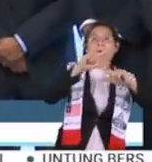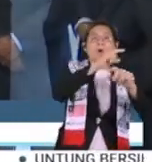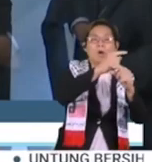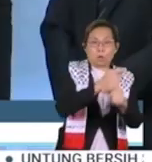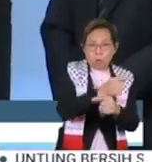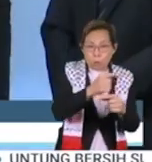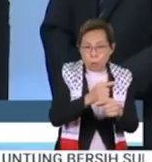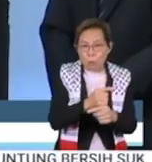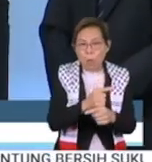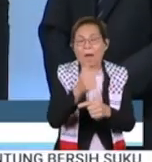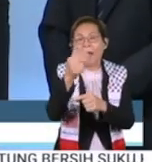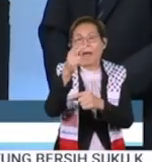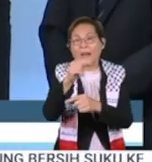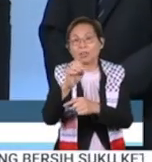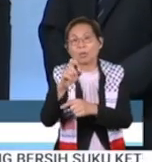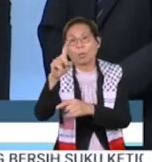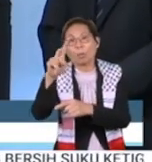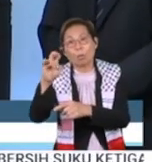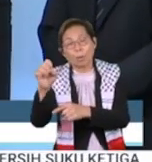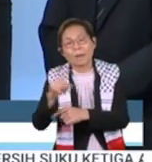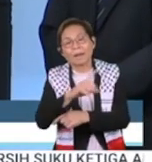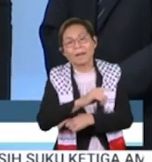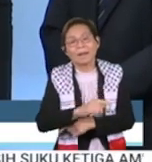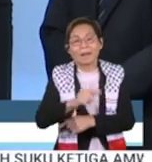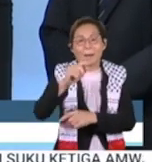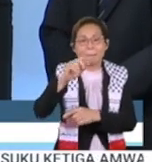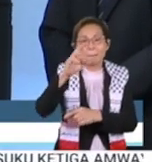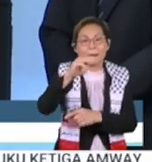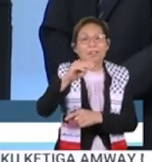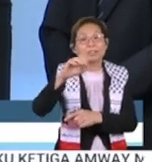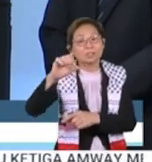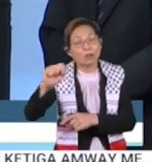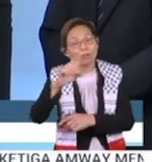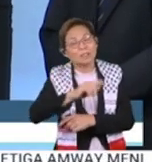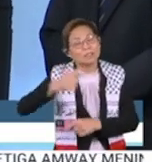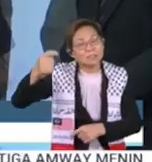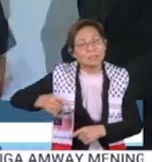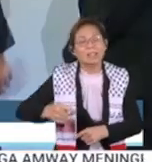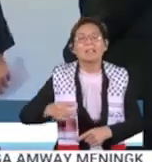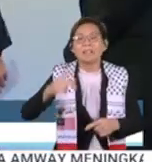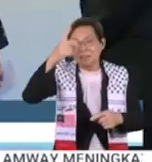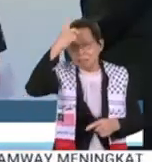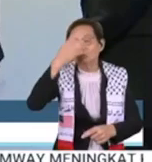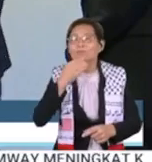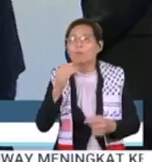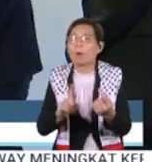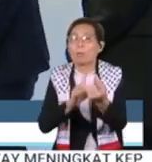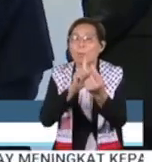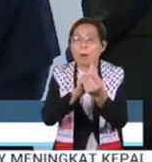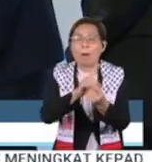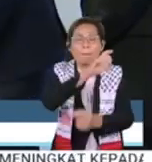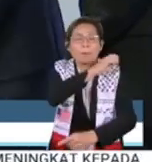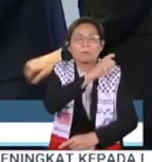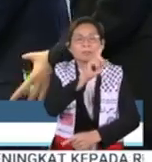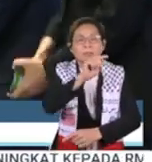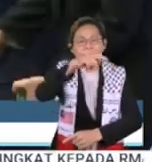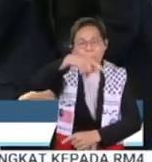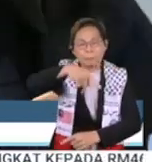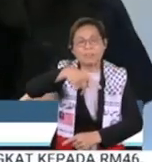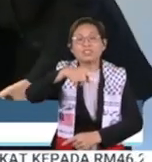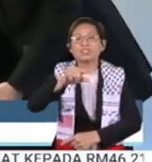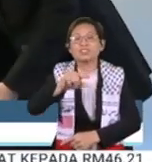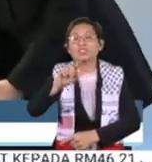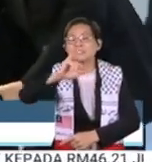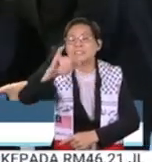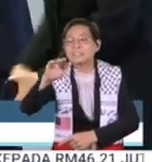Google, Enovix, Microsoft dan TikTok. Datuk Seri Anwar turut menerima kunjungan hormat rakan pengasas dan pengerusi eksekutif TPG Jim